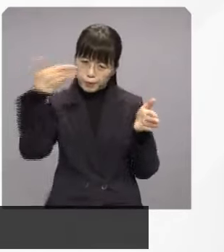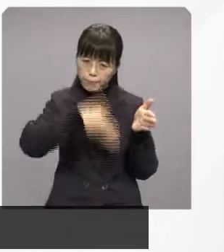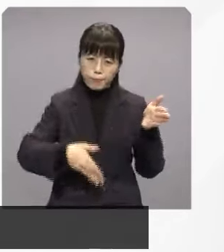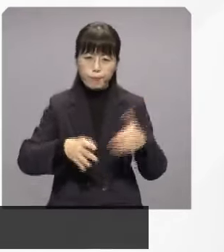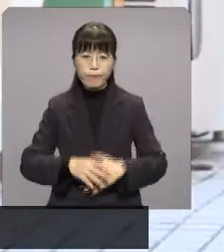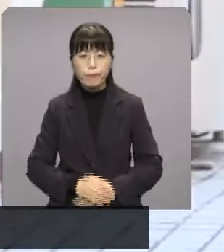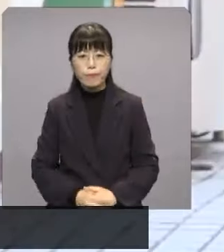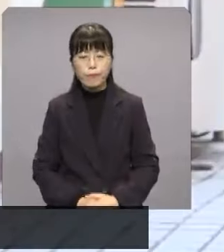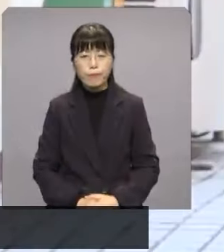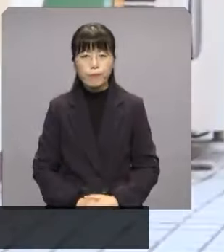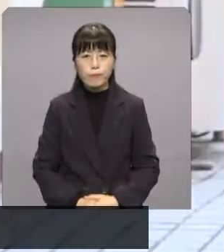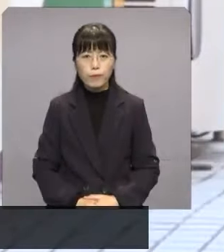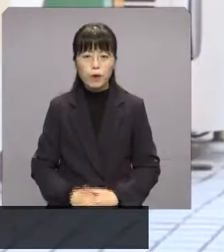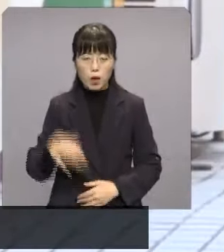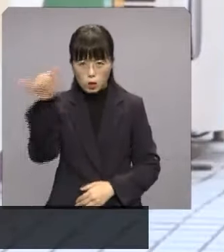못했습니다.